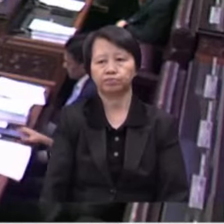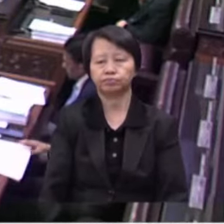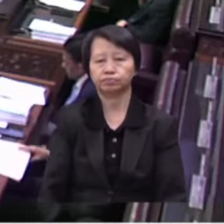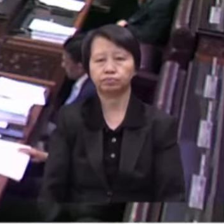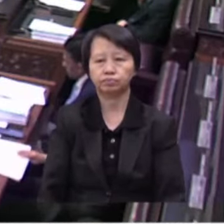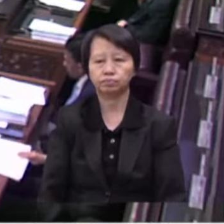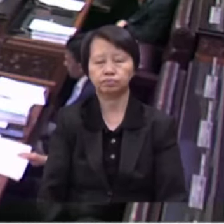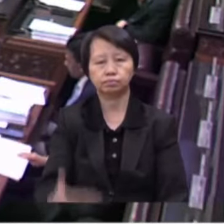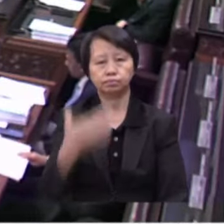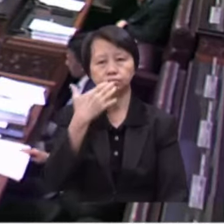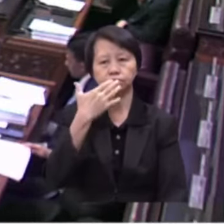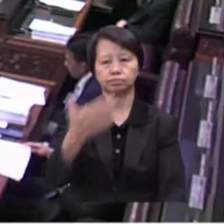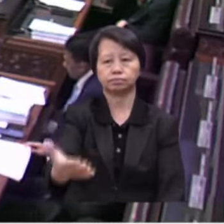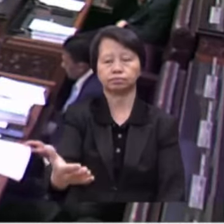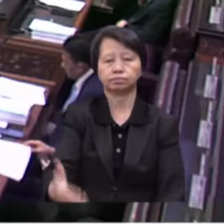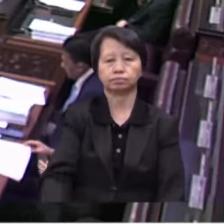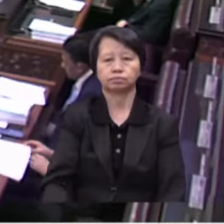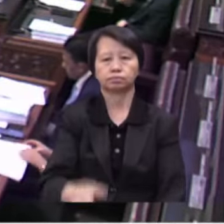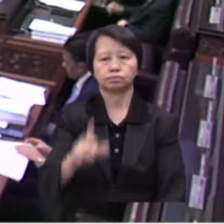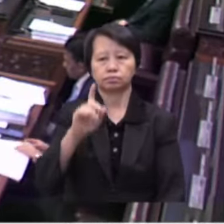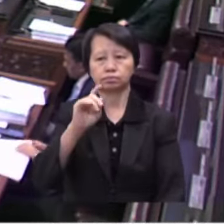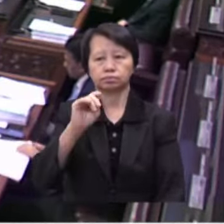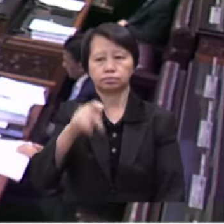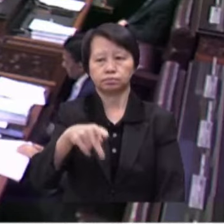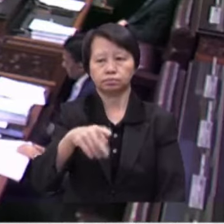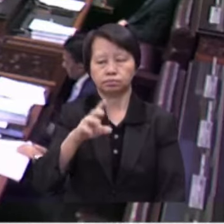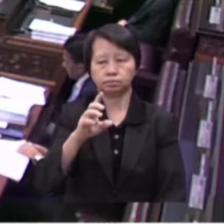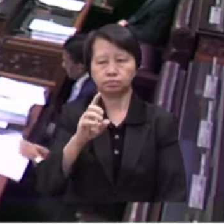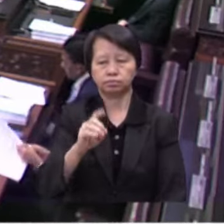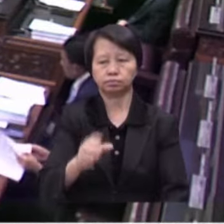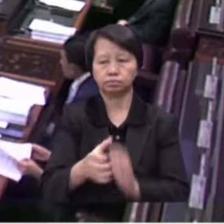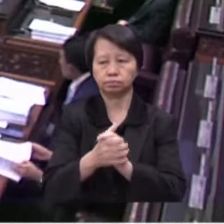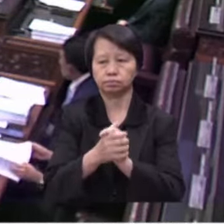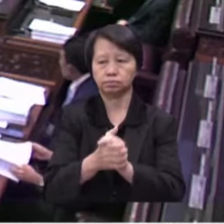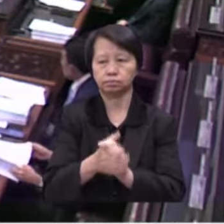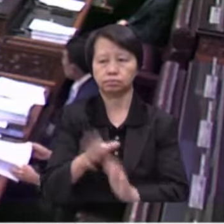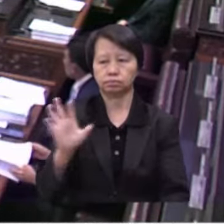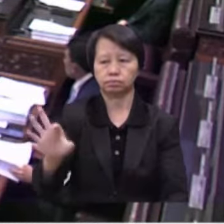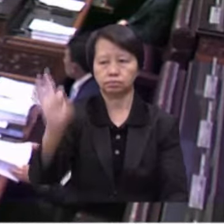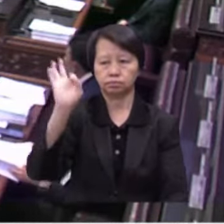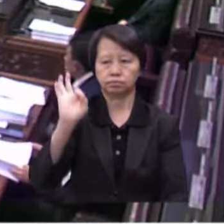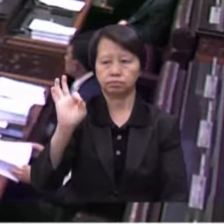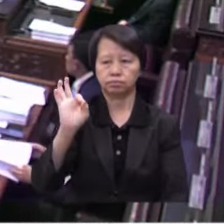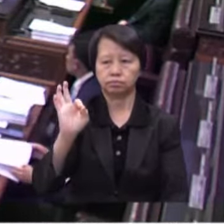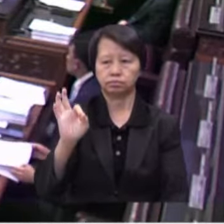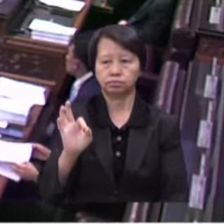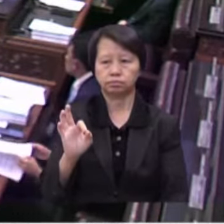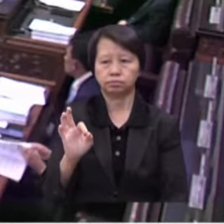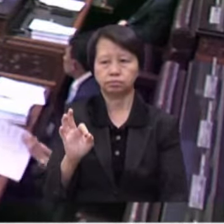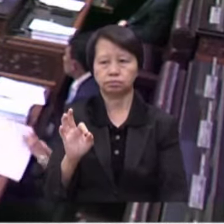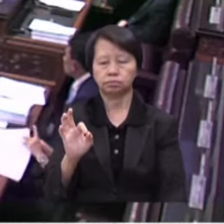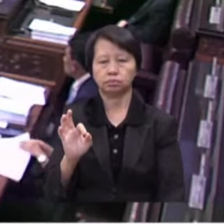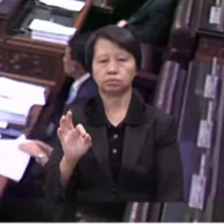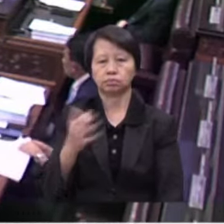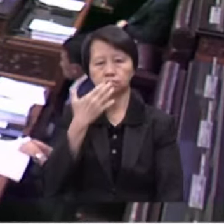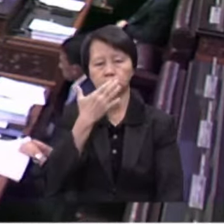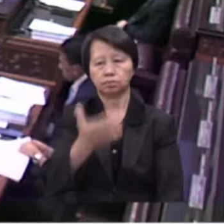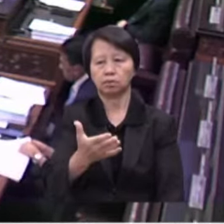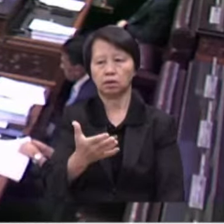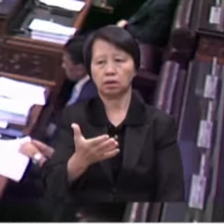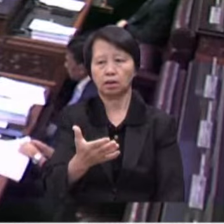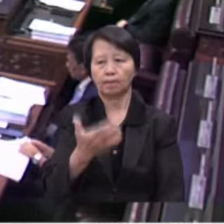Terima kasih timbangan Datuk yang ritual Tania atas lantai kan terima kasih